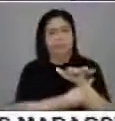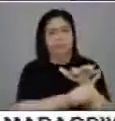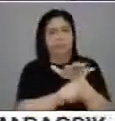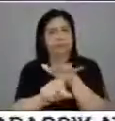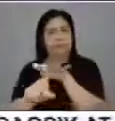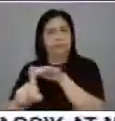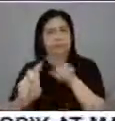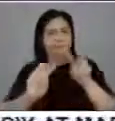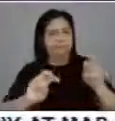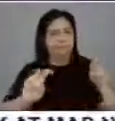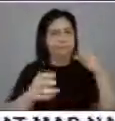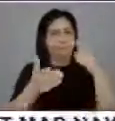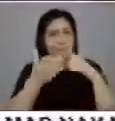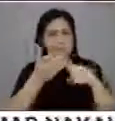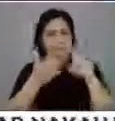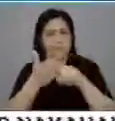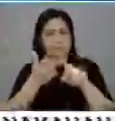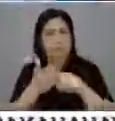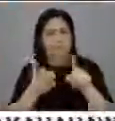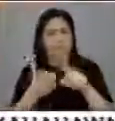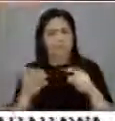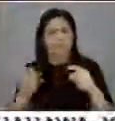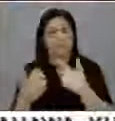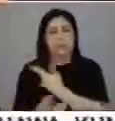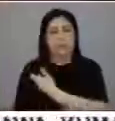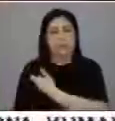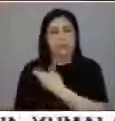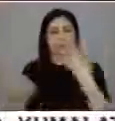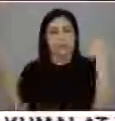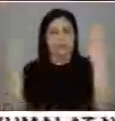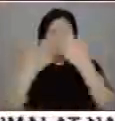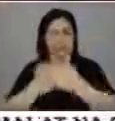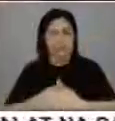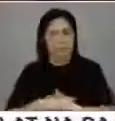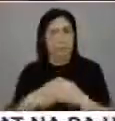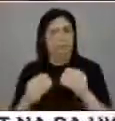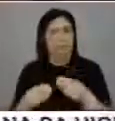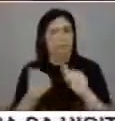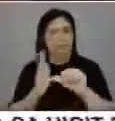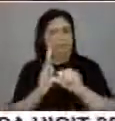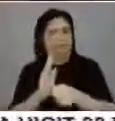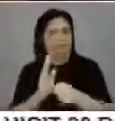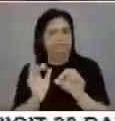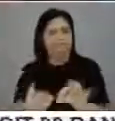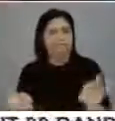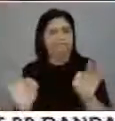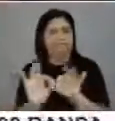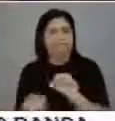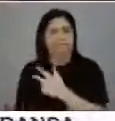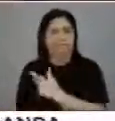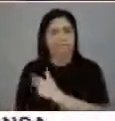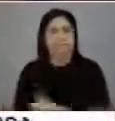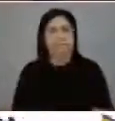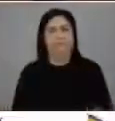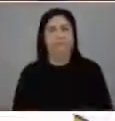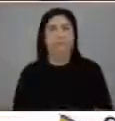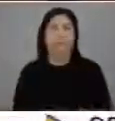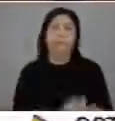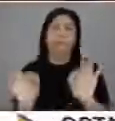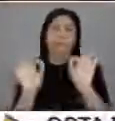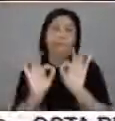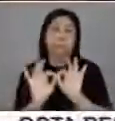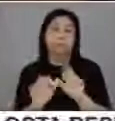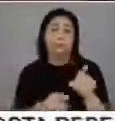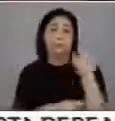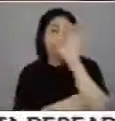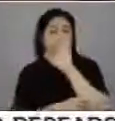inaabot ng 30 minutes or isang oras. Green up agad namin yung opportunity. Yung first 130 doon sa supermarket namin,